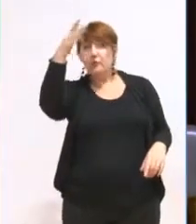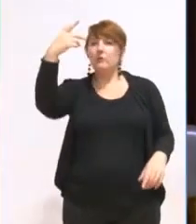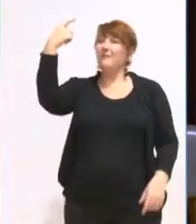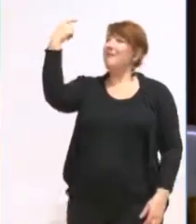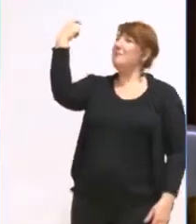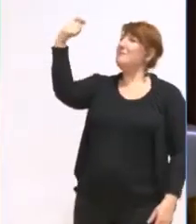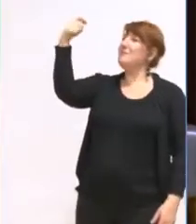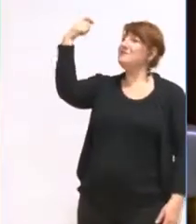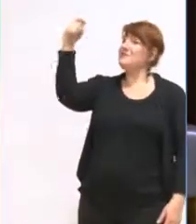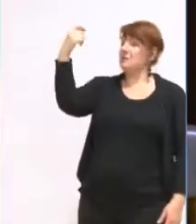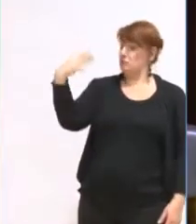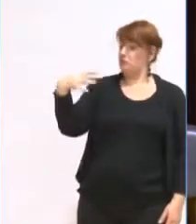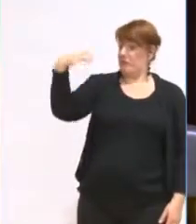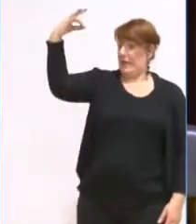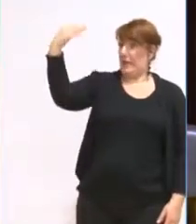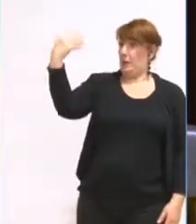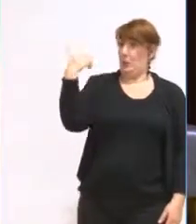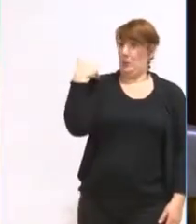présidentiel qui vient de s'engager.